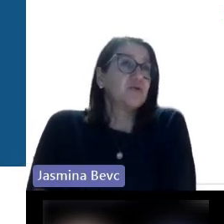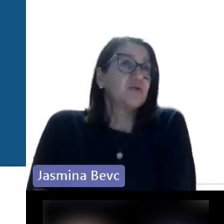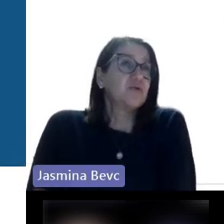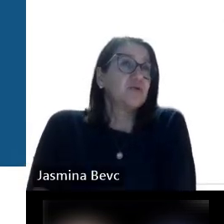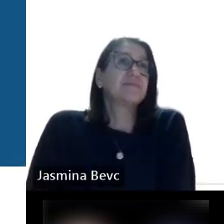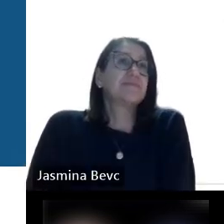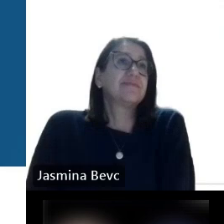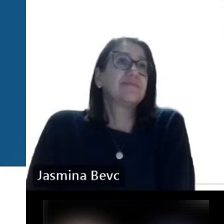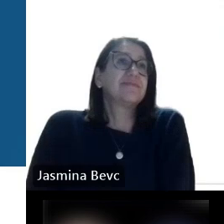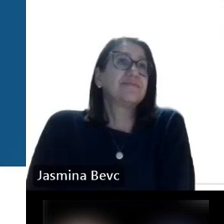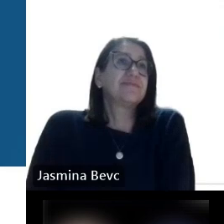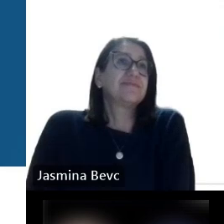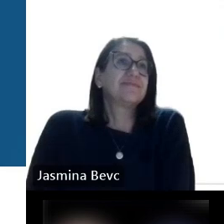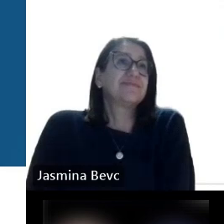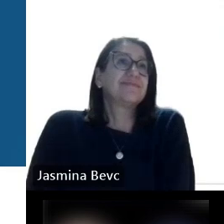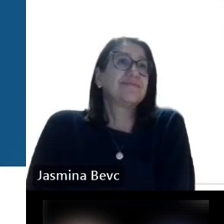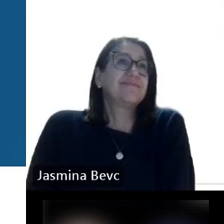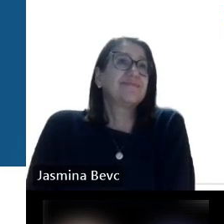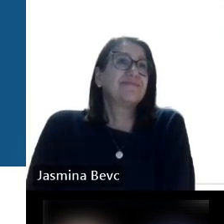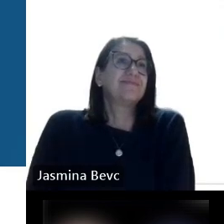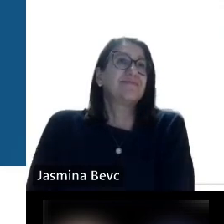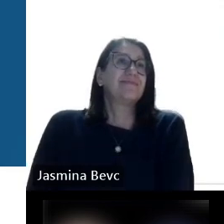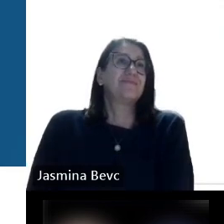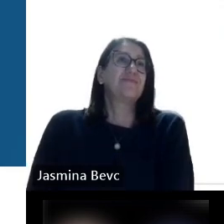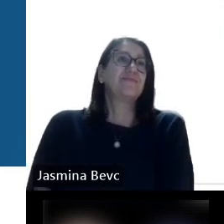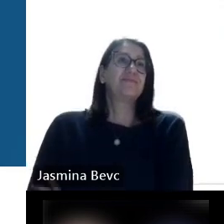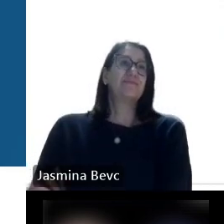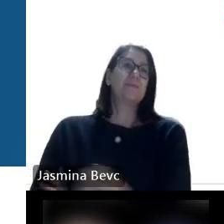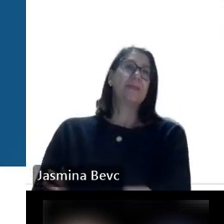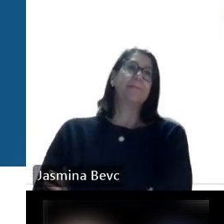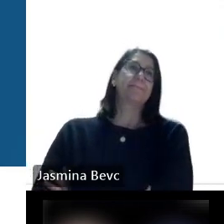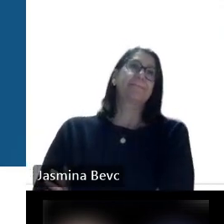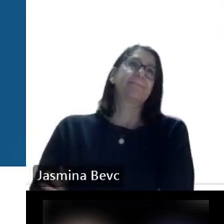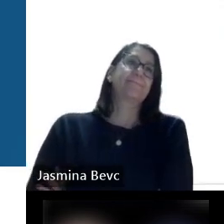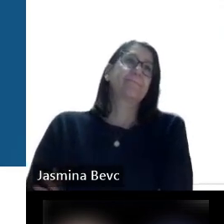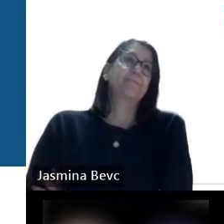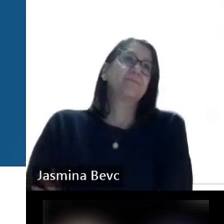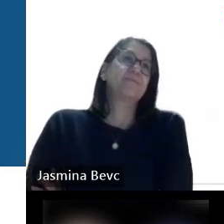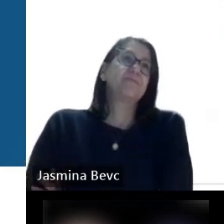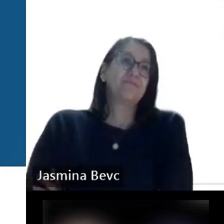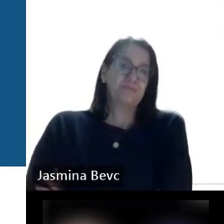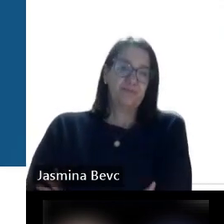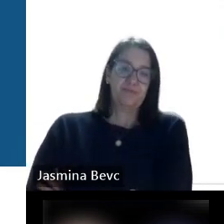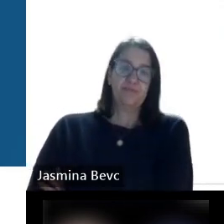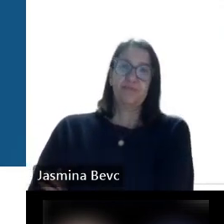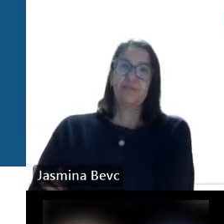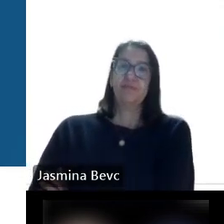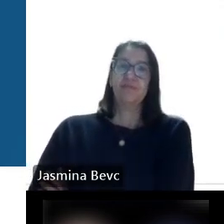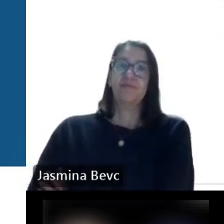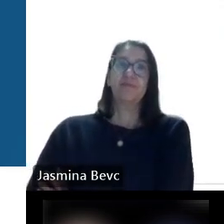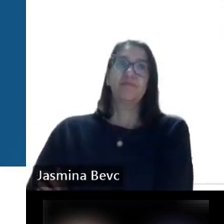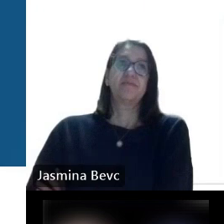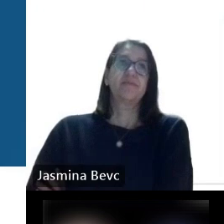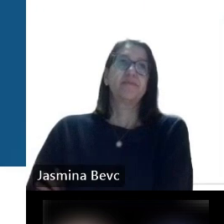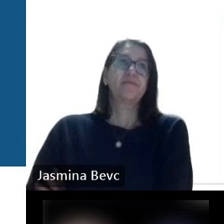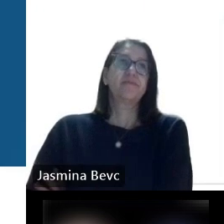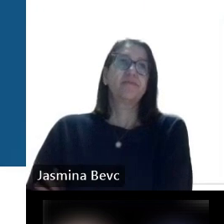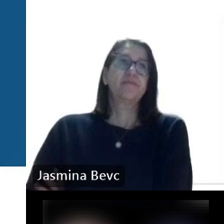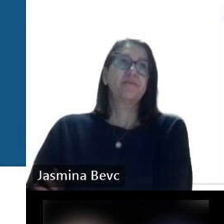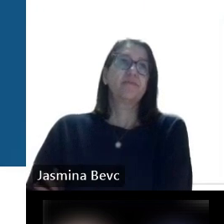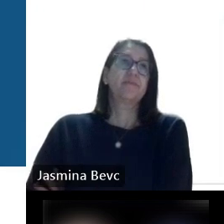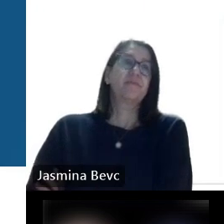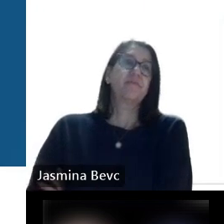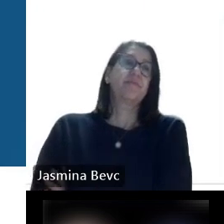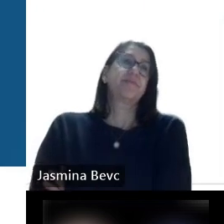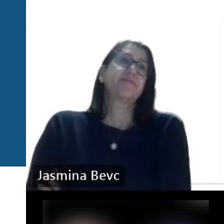zraku? Ja, vlaga v zraku je pri delovanju toplotnih črpalk velik problem. Pri toplotni črpalki